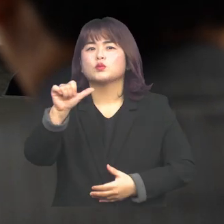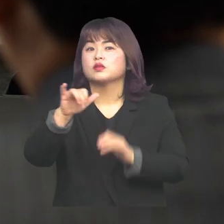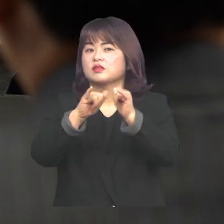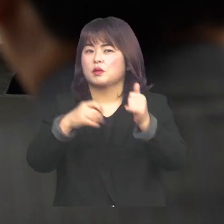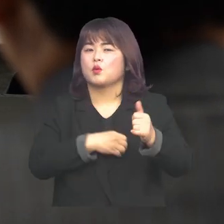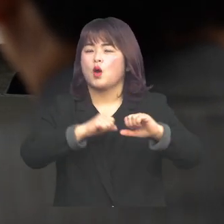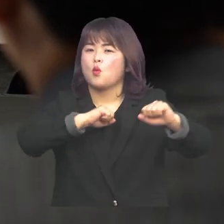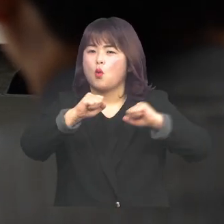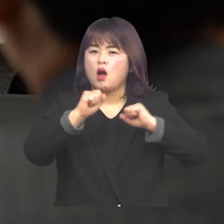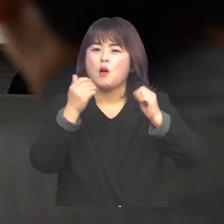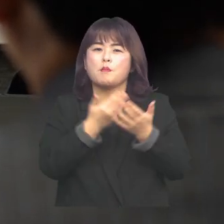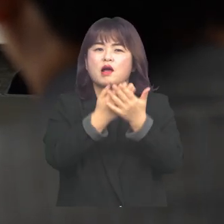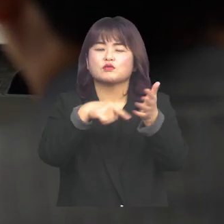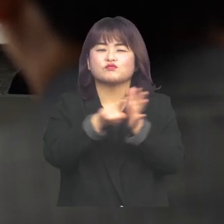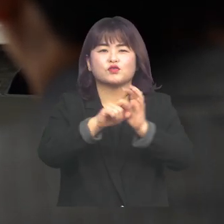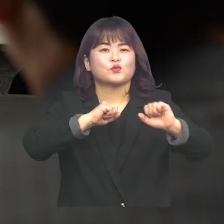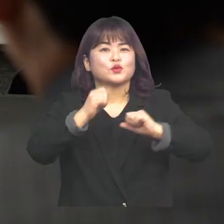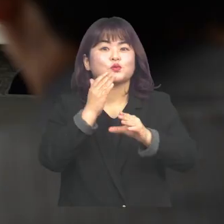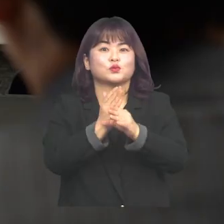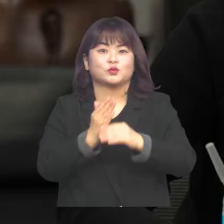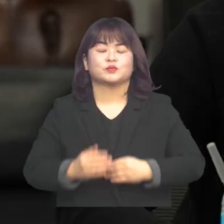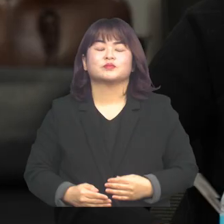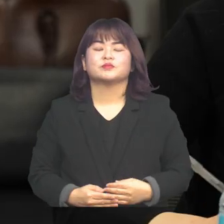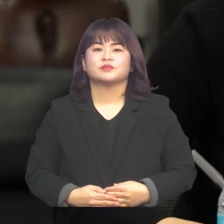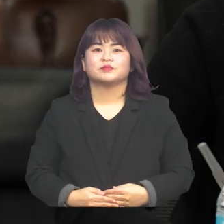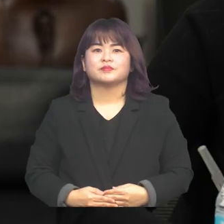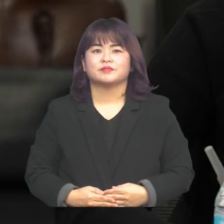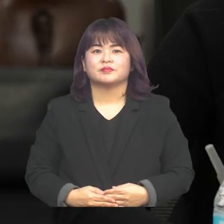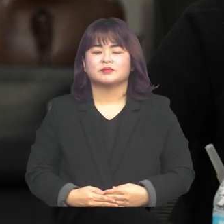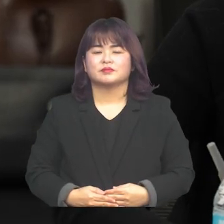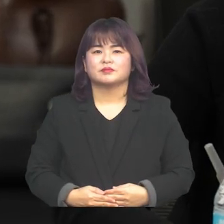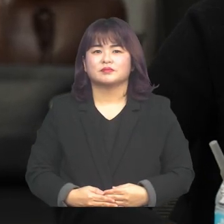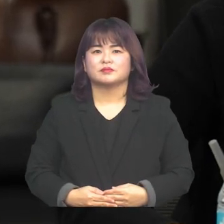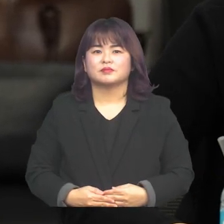회원이 소속돼 기업의 발전을 위한 활동을 펼치고 있습니다.